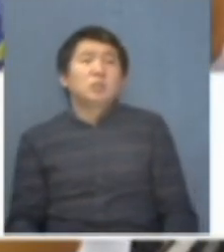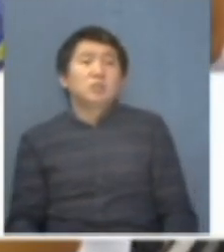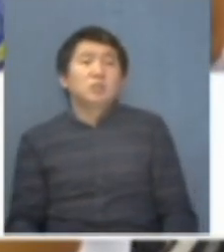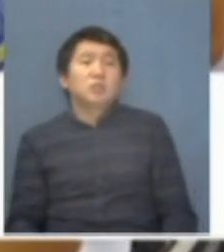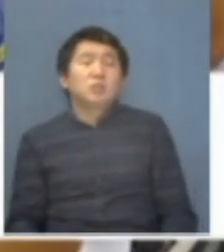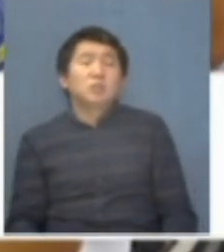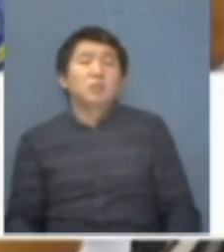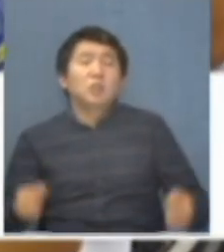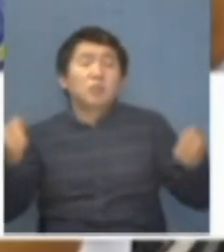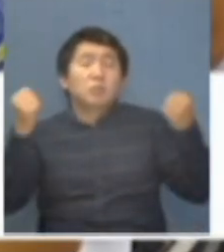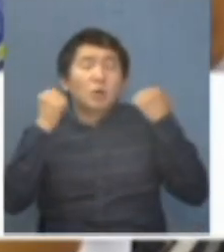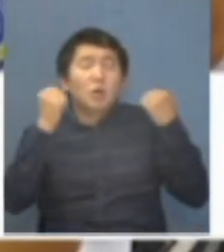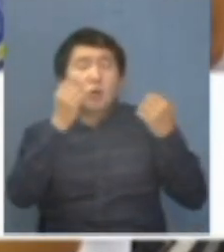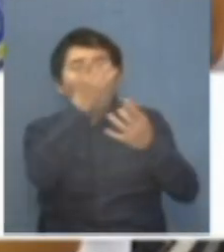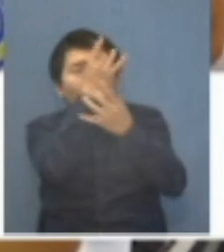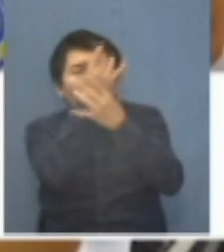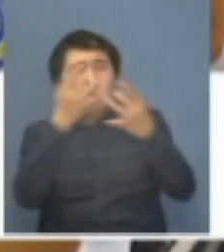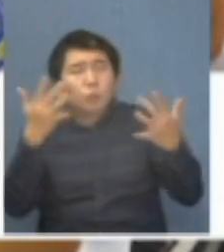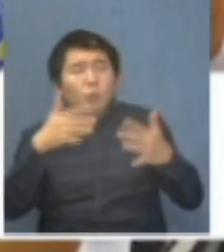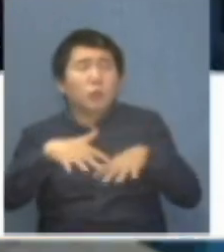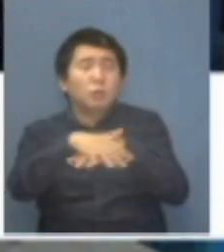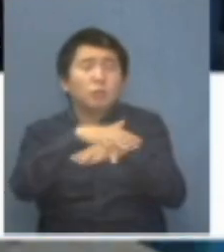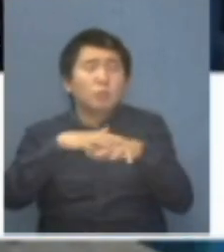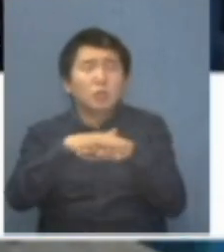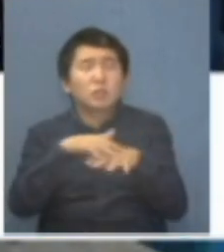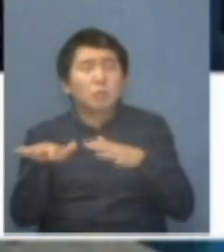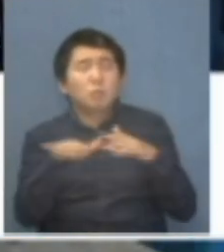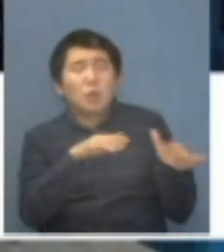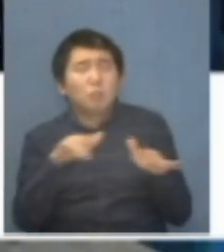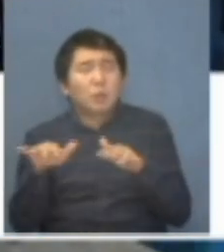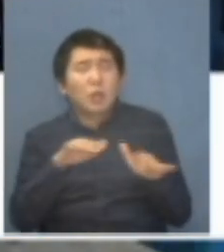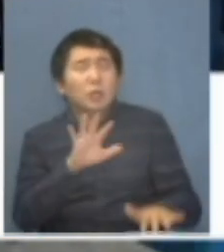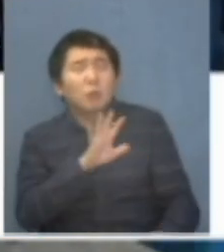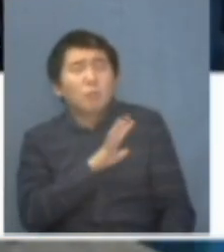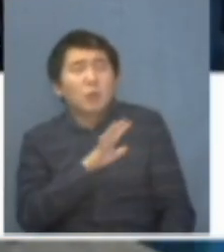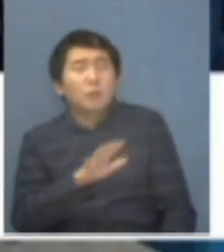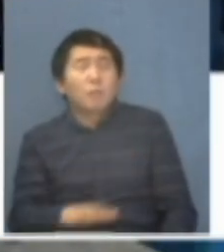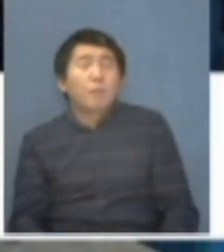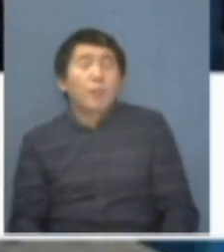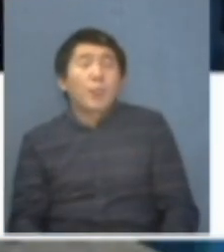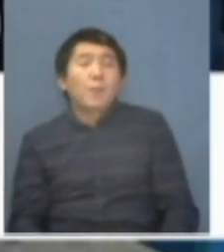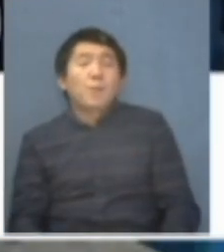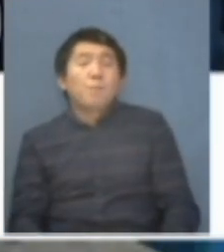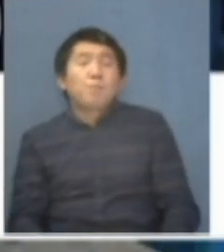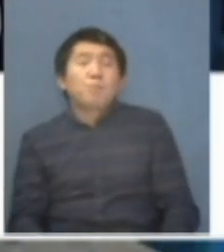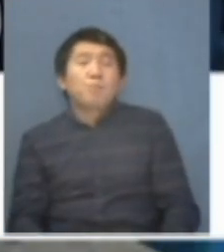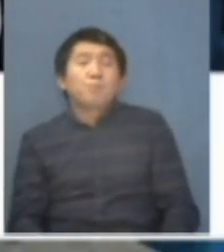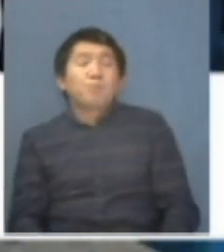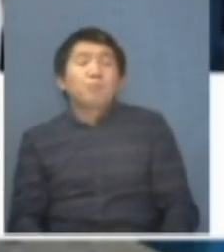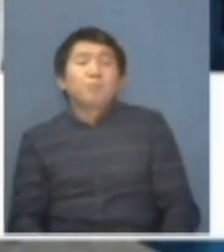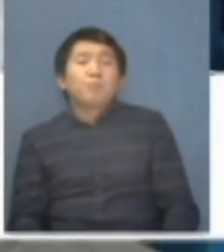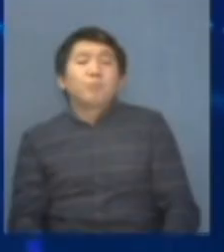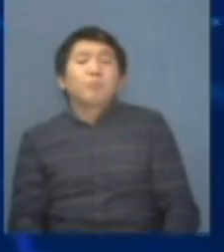встречи, спортивные и культурно-массовые мероприятия. Яна Мумлева, Алия Симбинова, Каусар Эдаятқызы, Алтай Ақпарат.